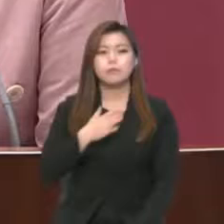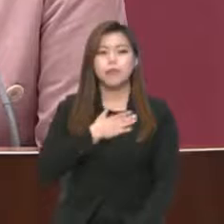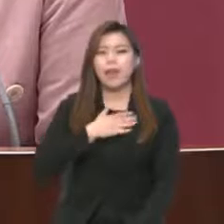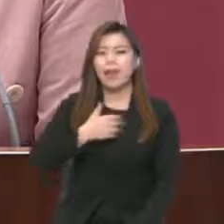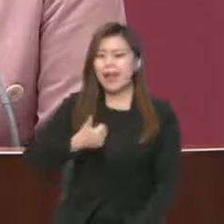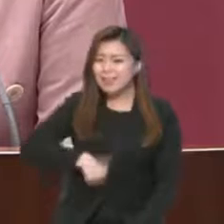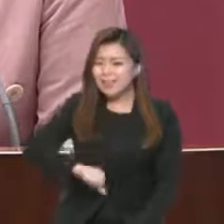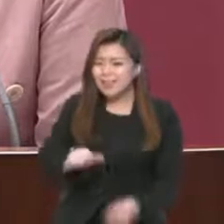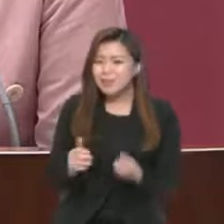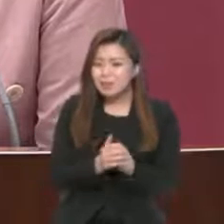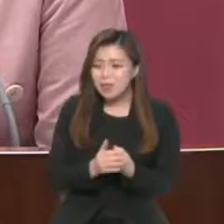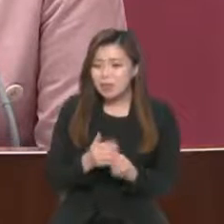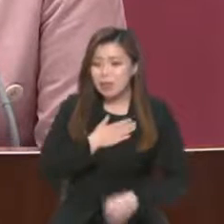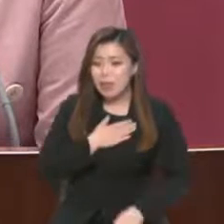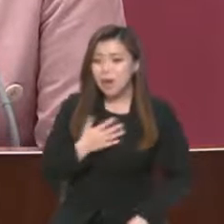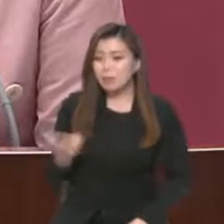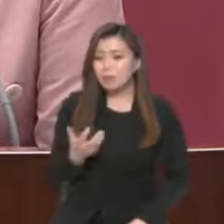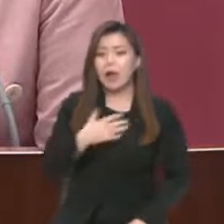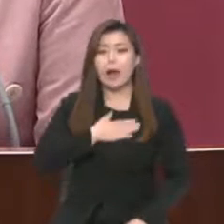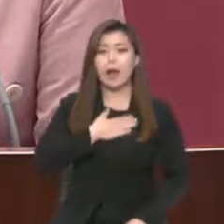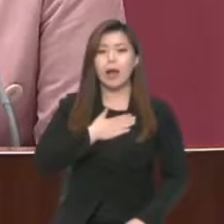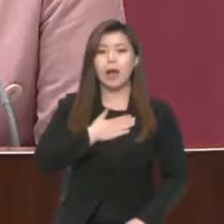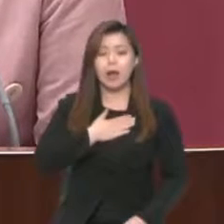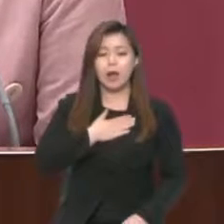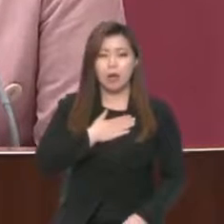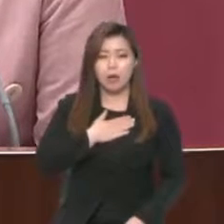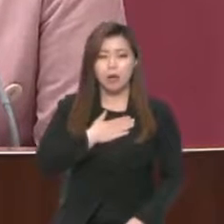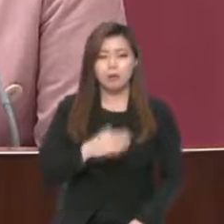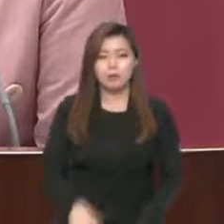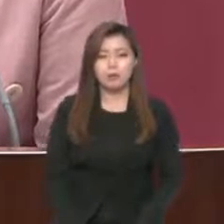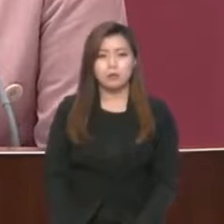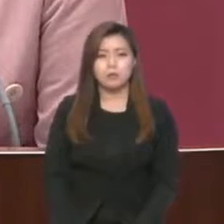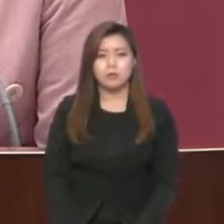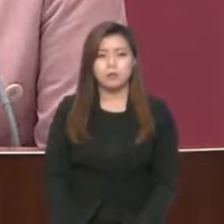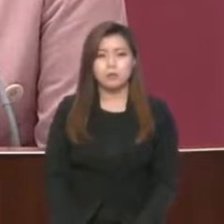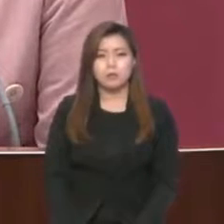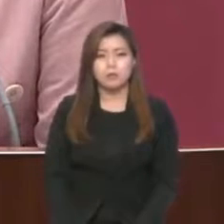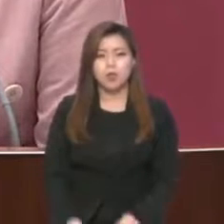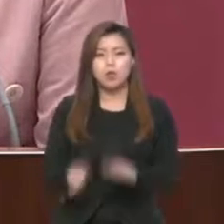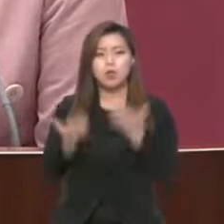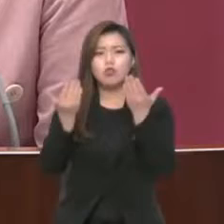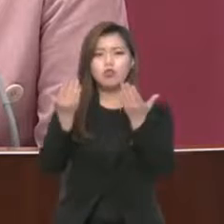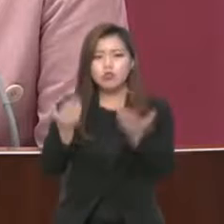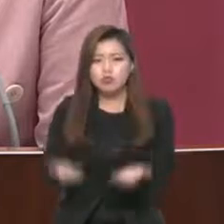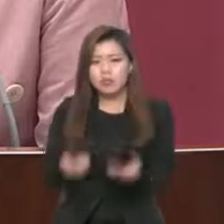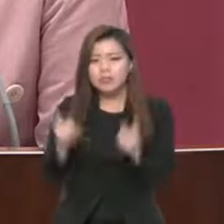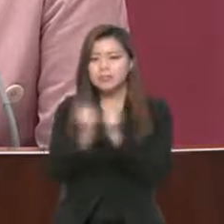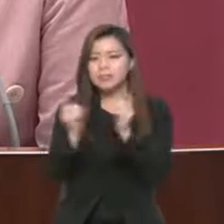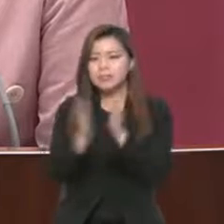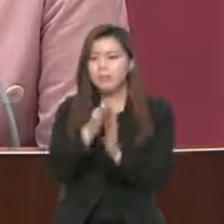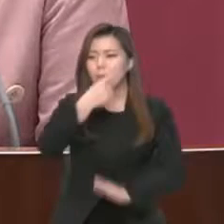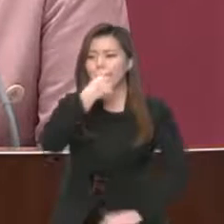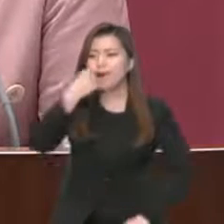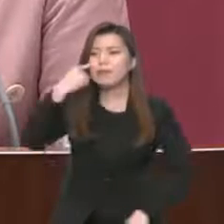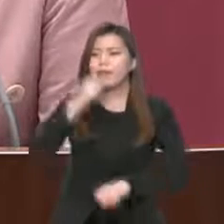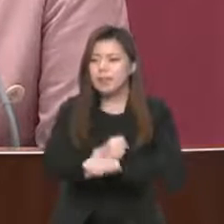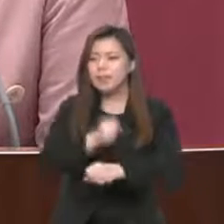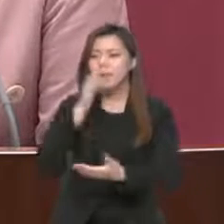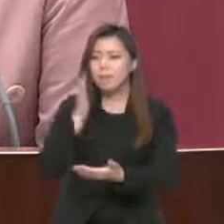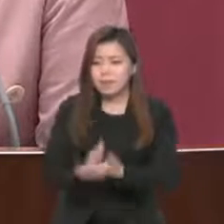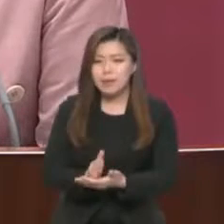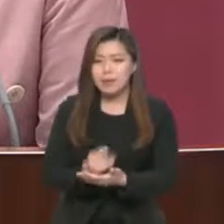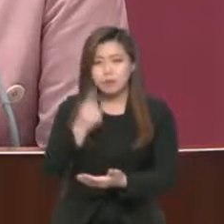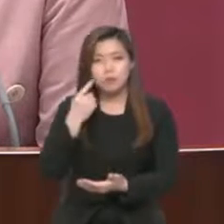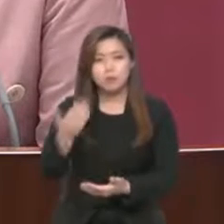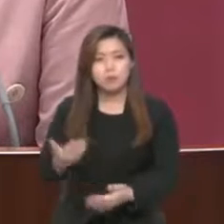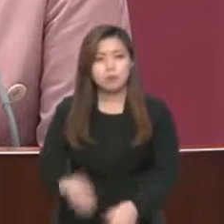아들이니까 아프다는 걸 알고 있는 어미이죠. 병가 처리가 제대로 되었는지를 직접 확인했는지를 물었습니다.